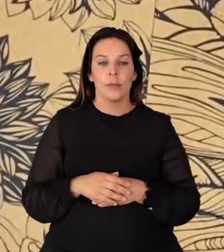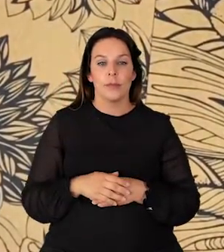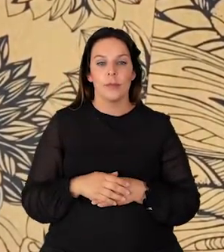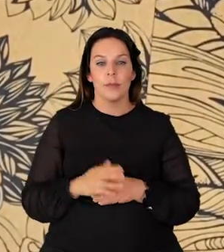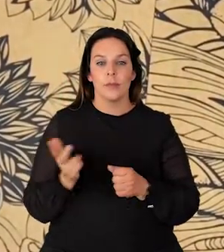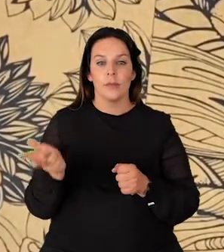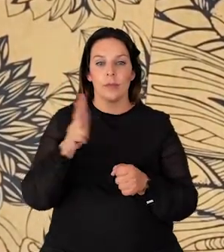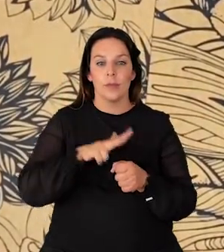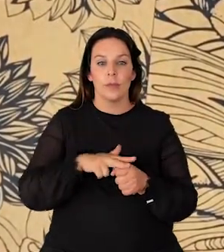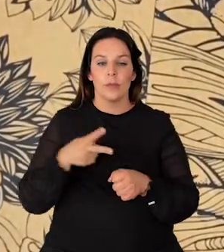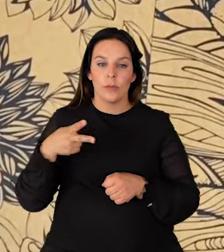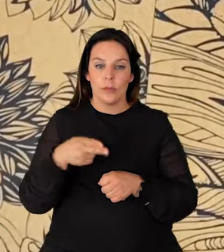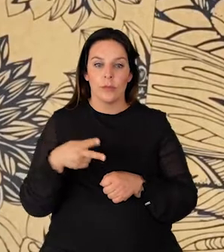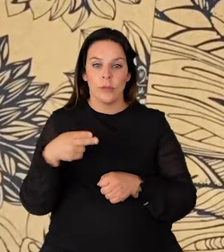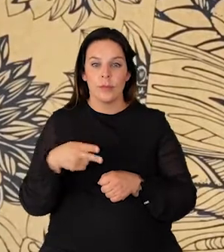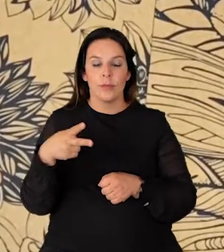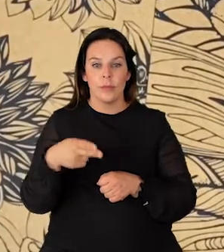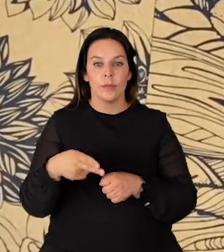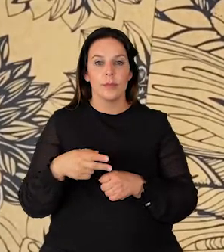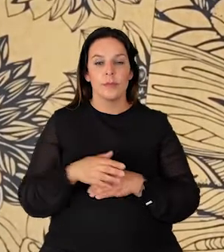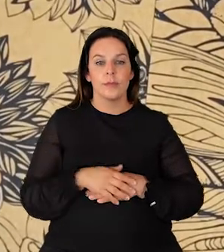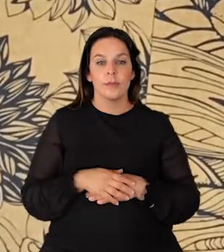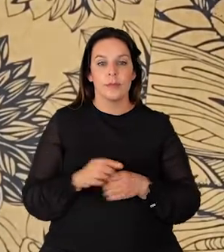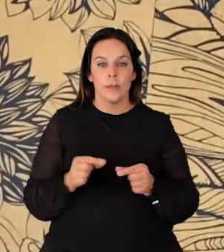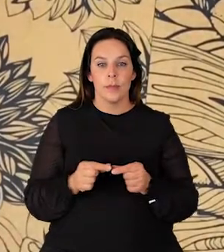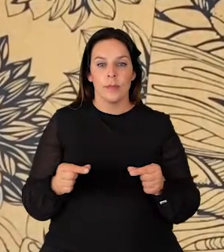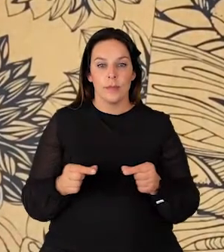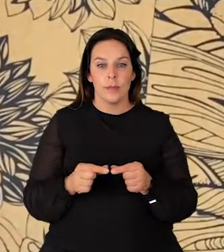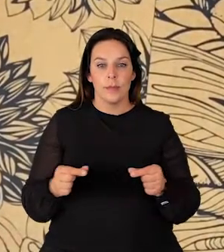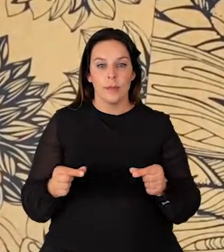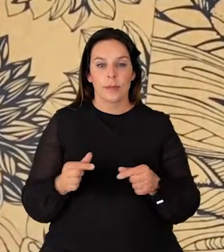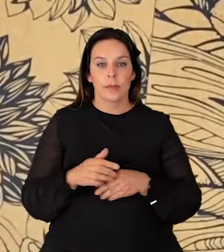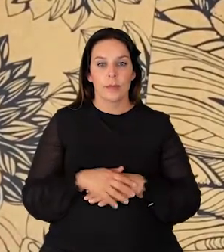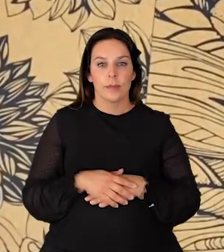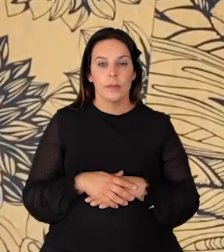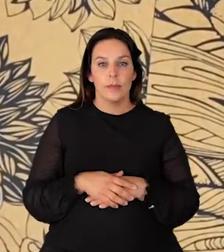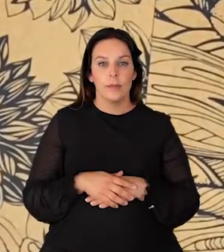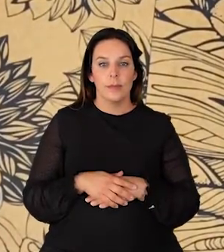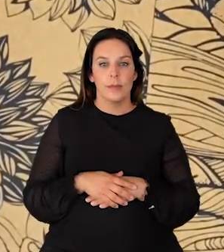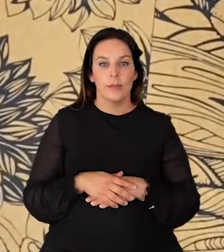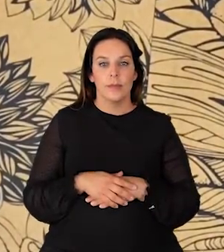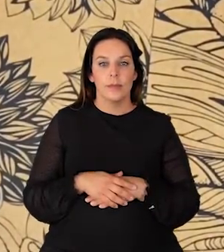który powycinam na dole w takie paseczki.